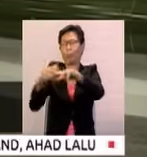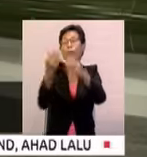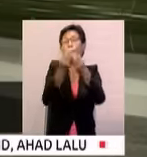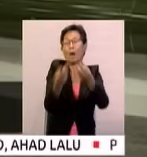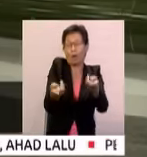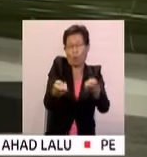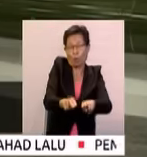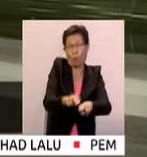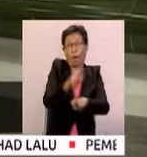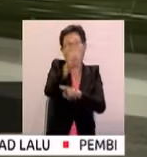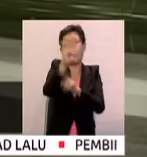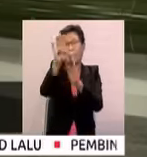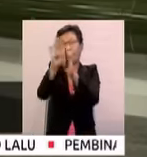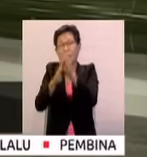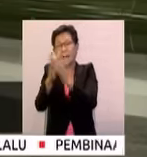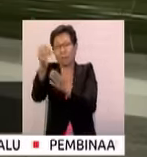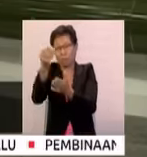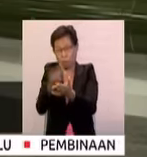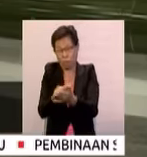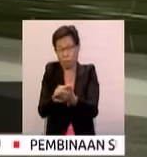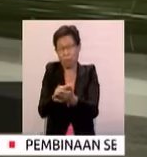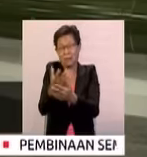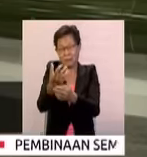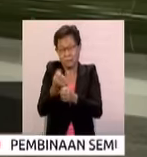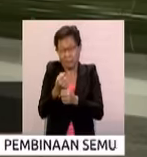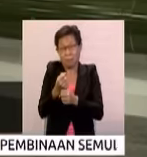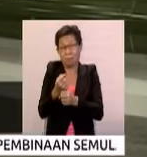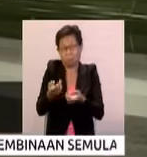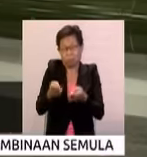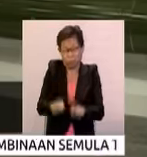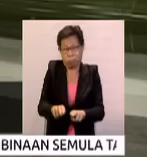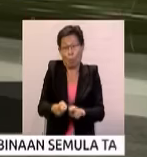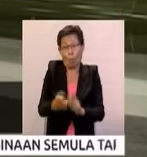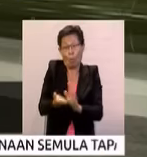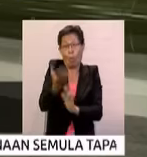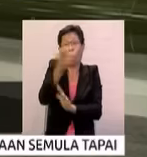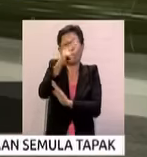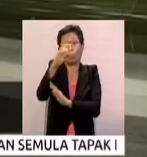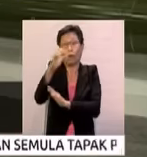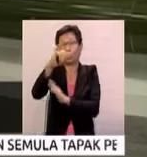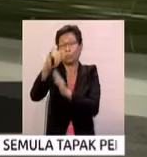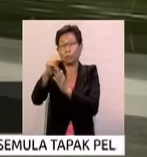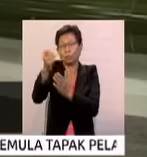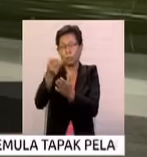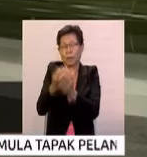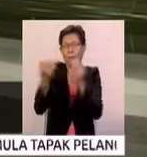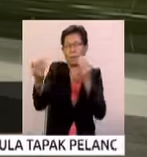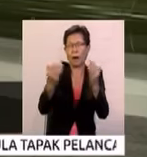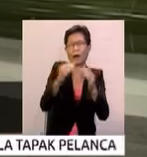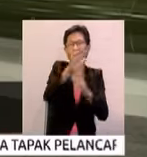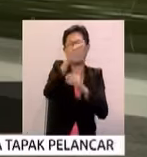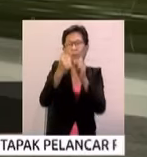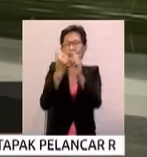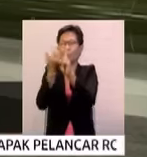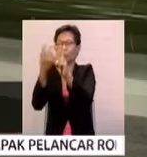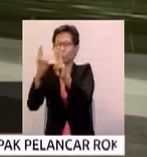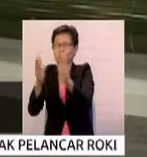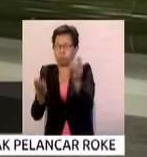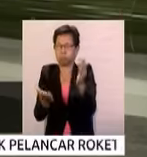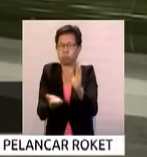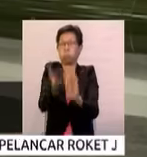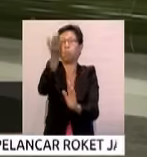Nilai kontrak RM4 bilion yang dicapai adalah peningkatan RM200 juta berbanding